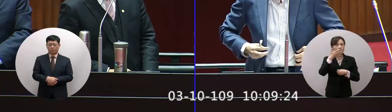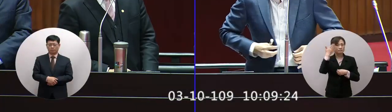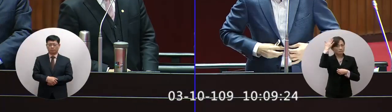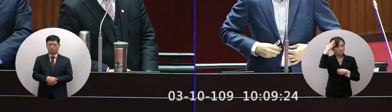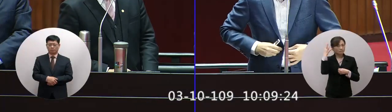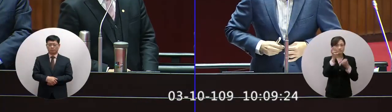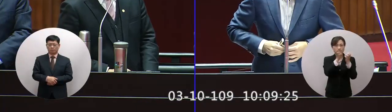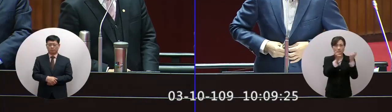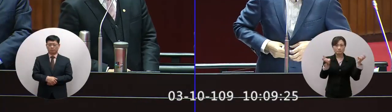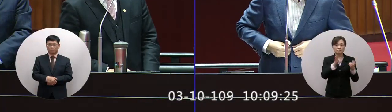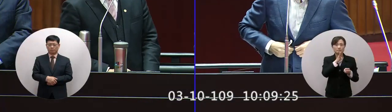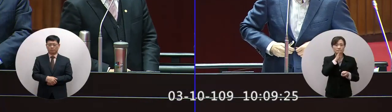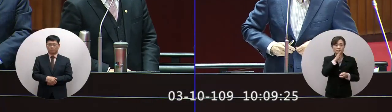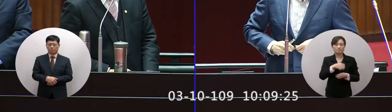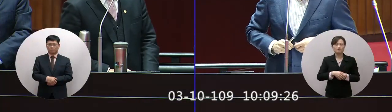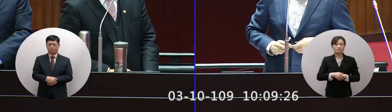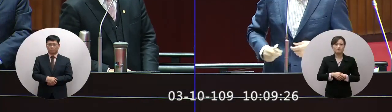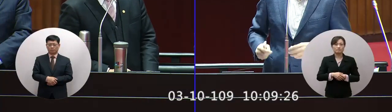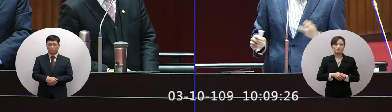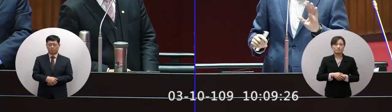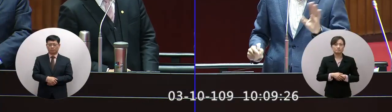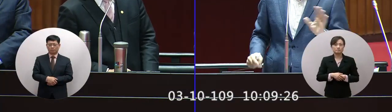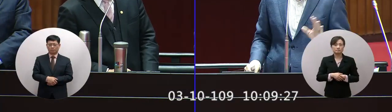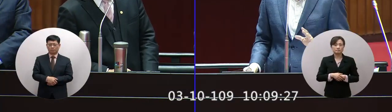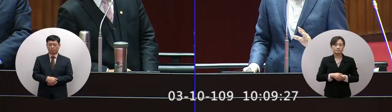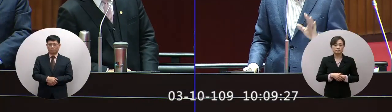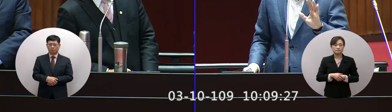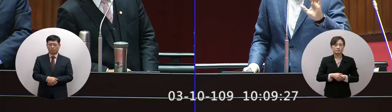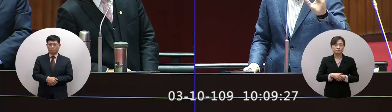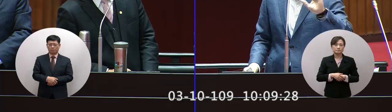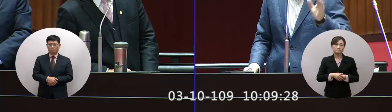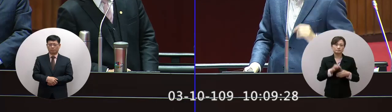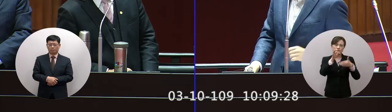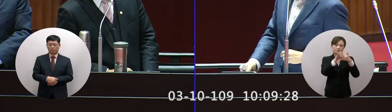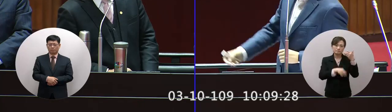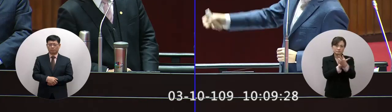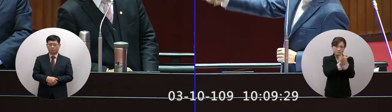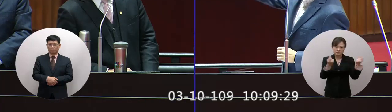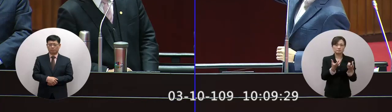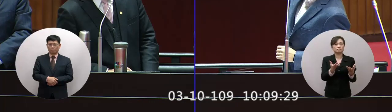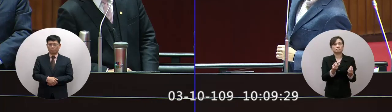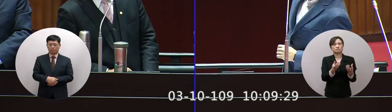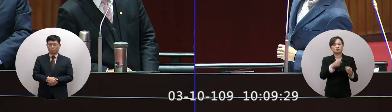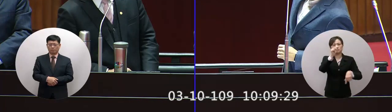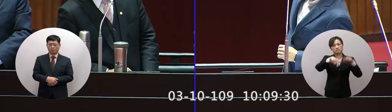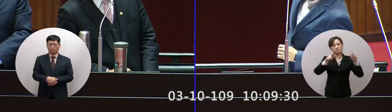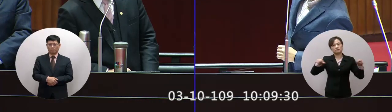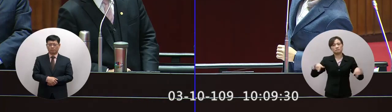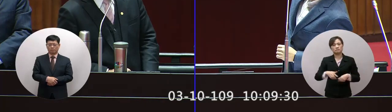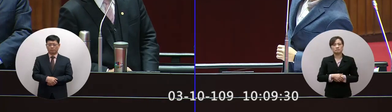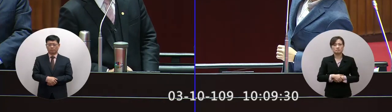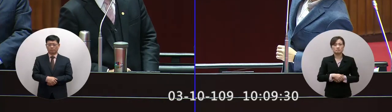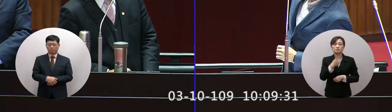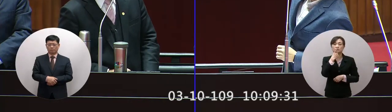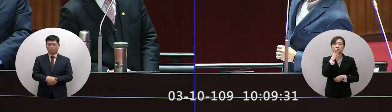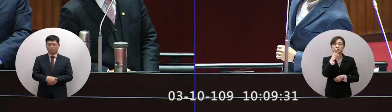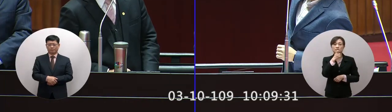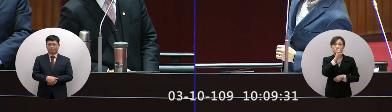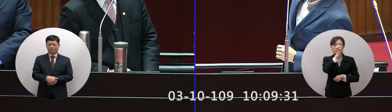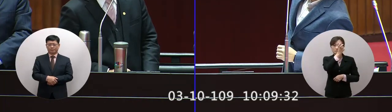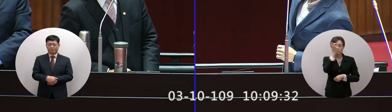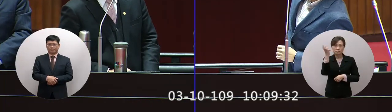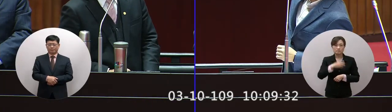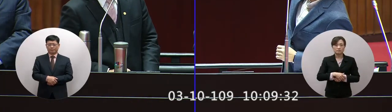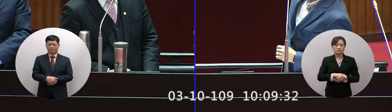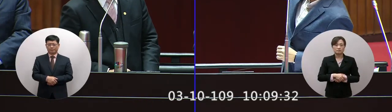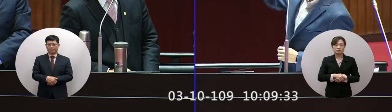有五个县市，它根本不定啊，它没有统一的规定。那绿色的部分